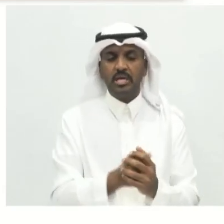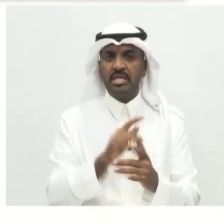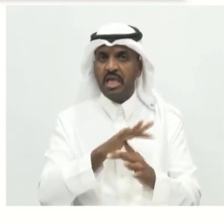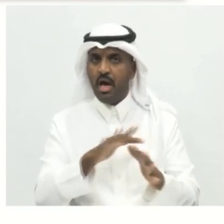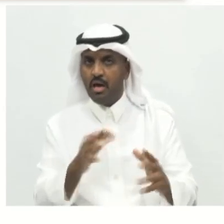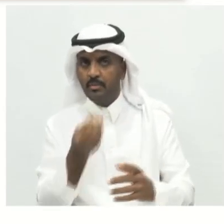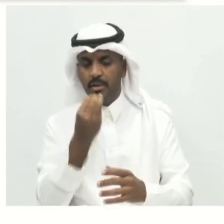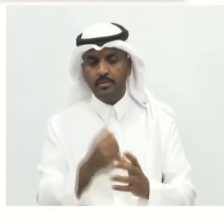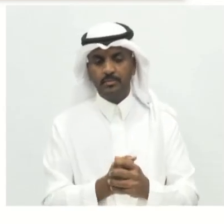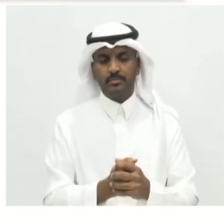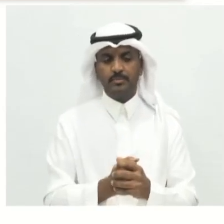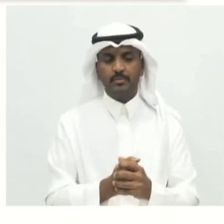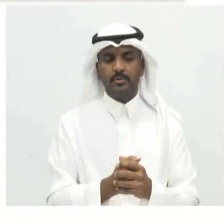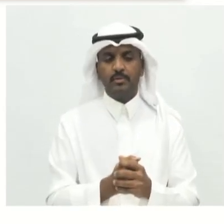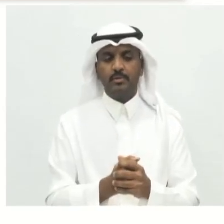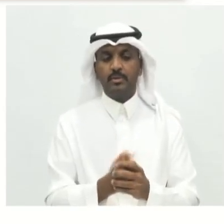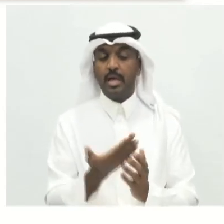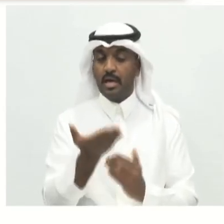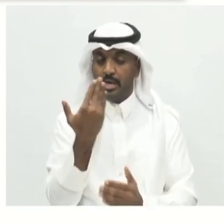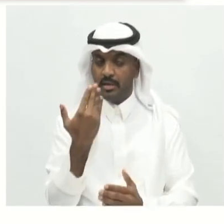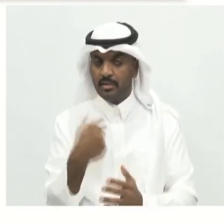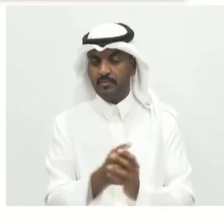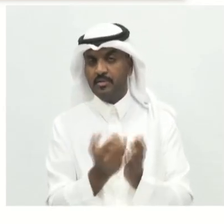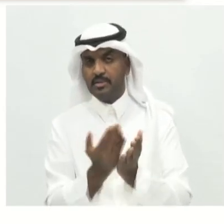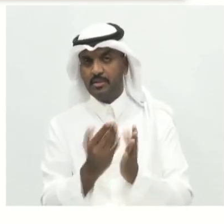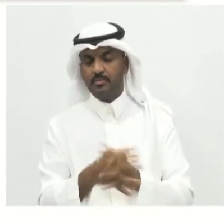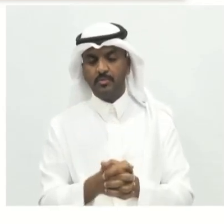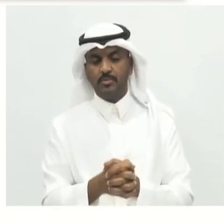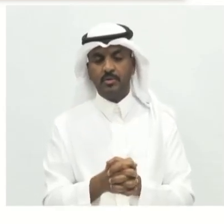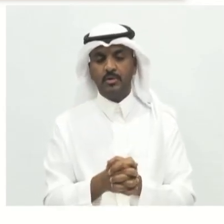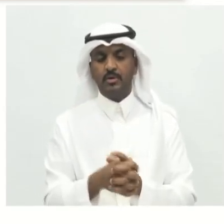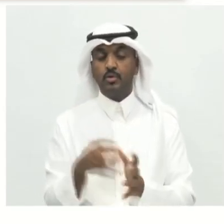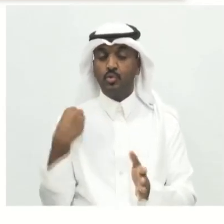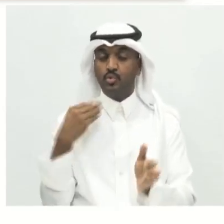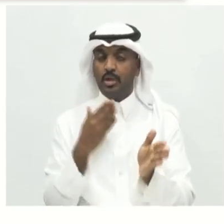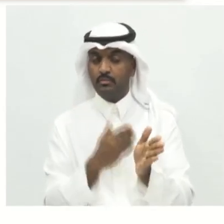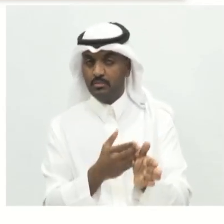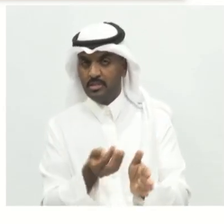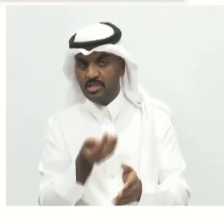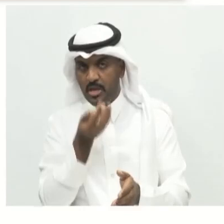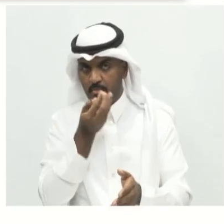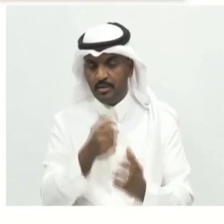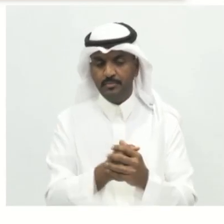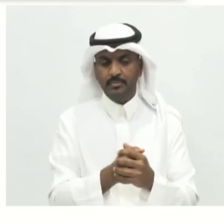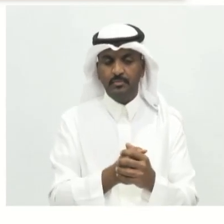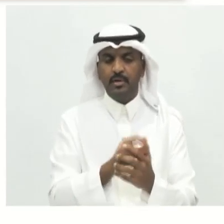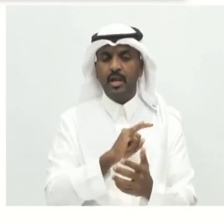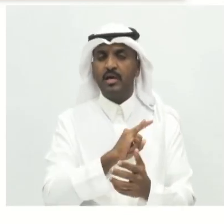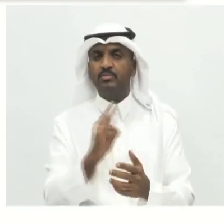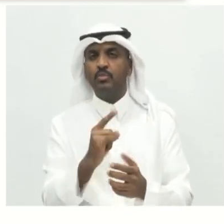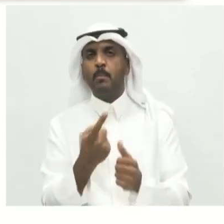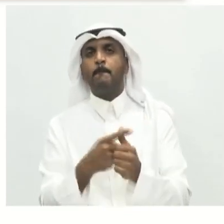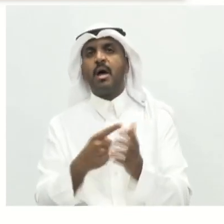الاكل وذكرنا مما ذكرنا ابنائي في الدرس السابق وقلنا انه يسن لشارب الماء الا يشربه